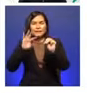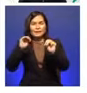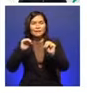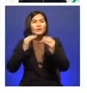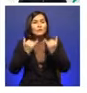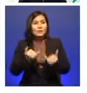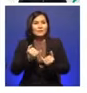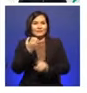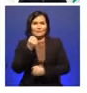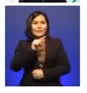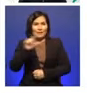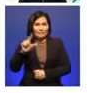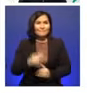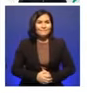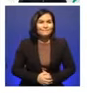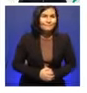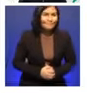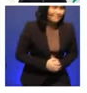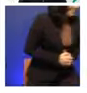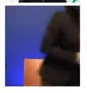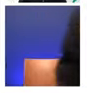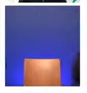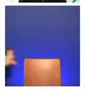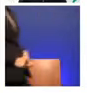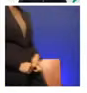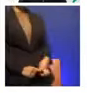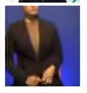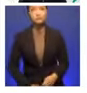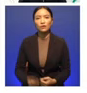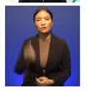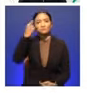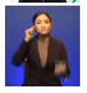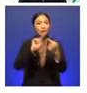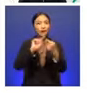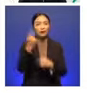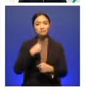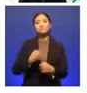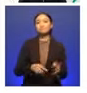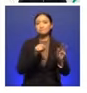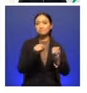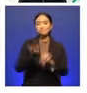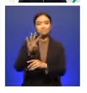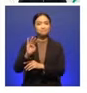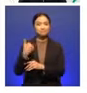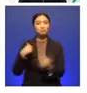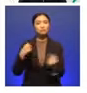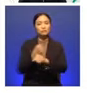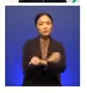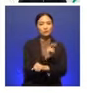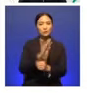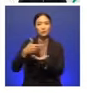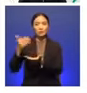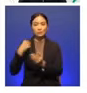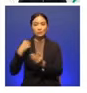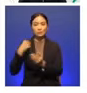จุบันก็ประมาณ11ล้านคนในส่วนนี้เราคิดว่าเราคงจะมุ่งไปที่มาตรา40แรงงานนอกระบบนะครับแรงงาน